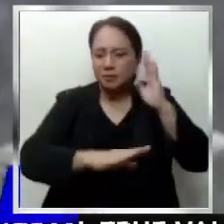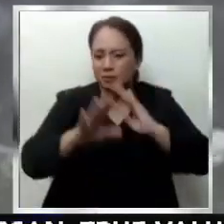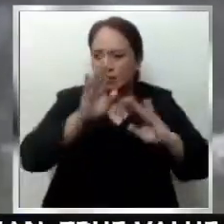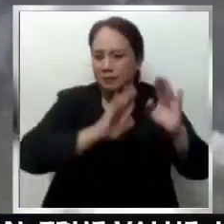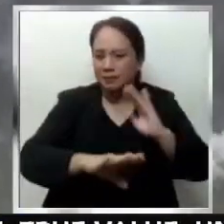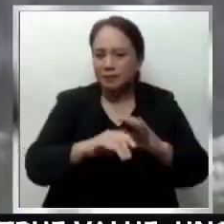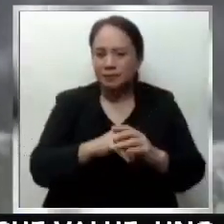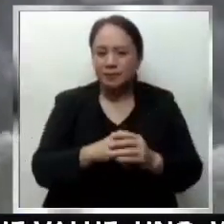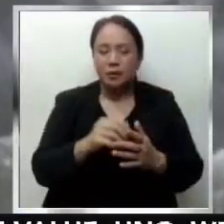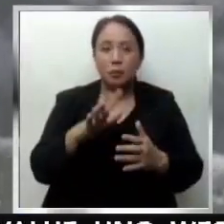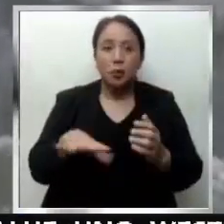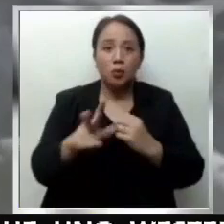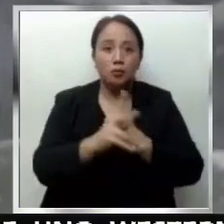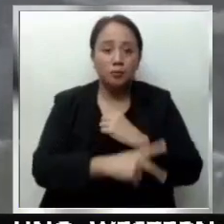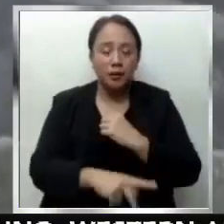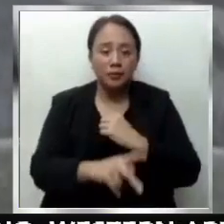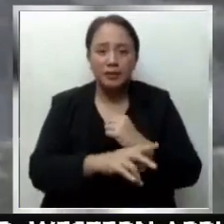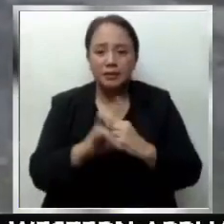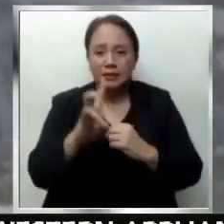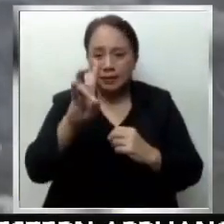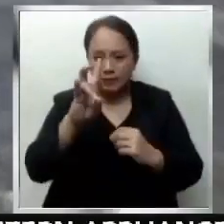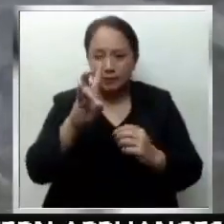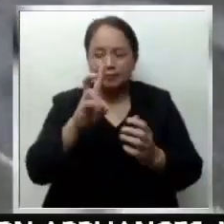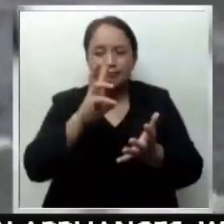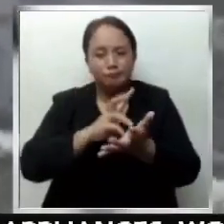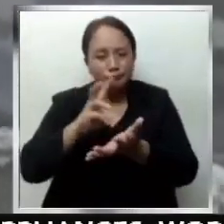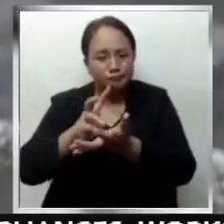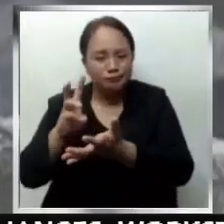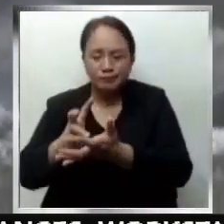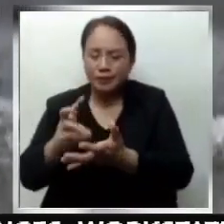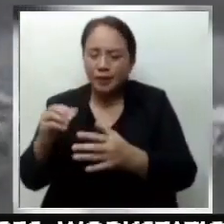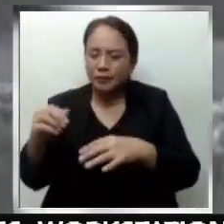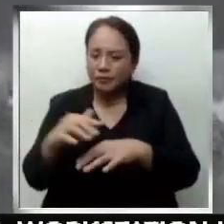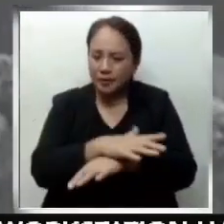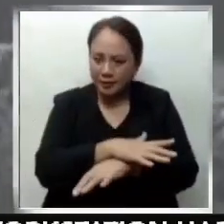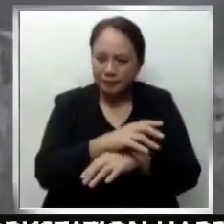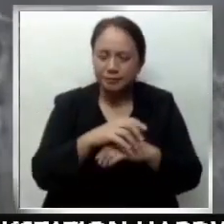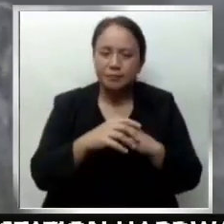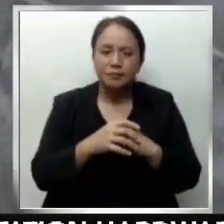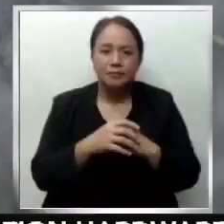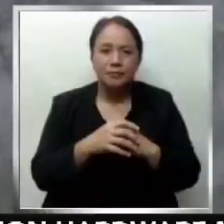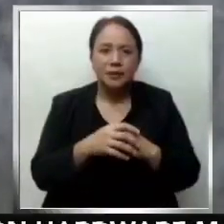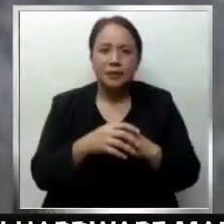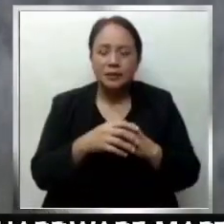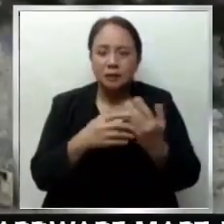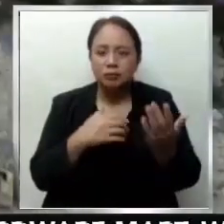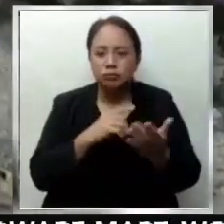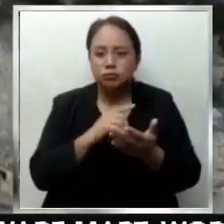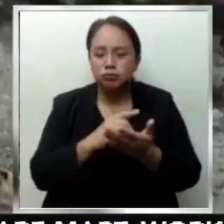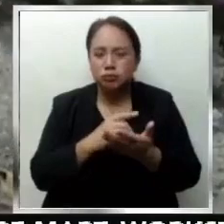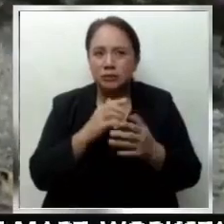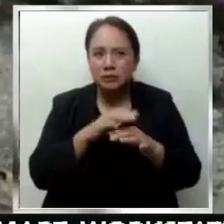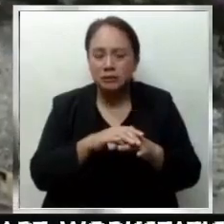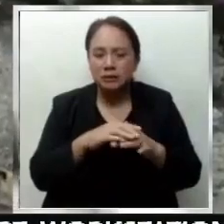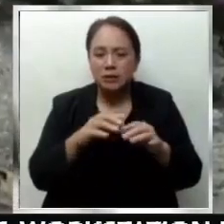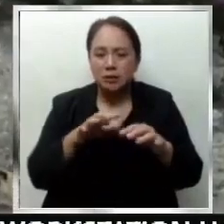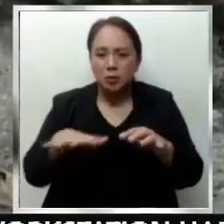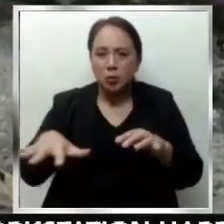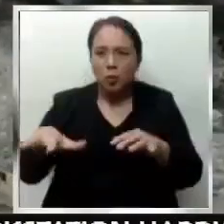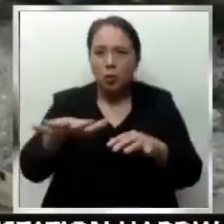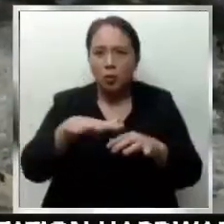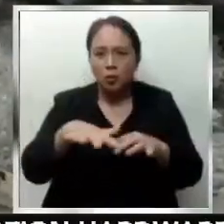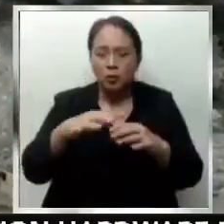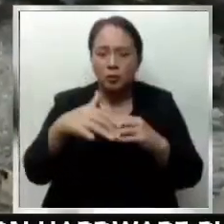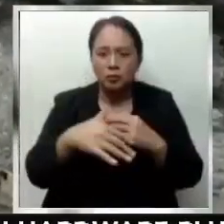probinsya, 7 bayan ang apektado ng oil spill. Dahan-dahan na rin daw nababalutan ng langis ang nasa 10